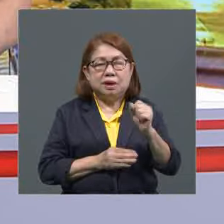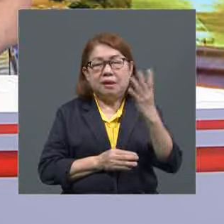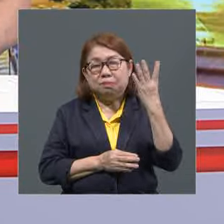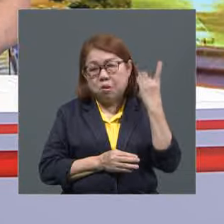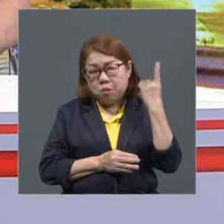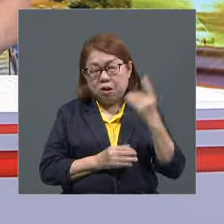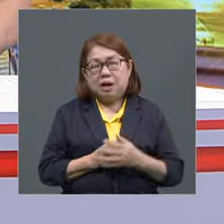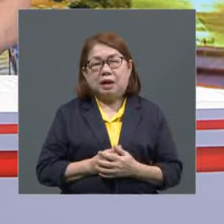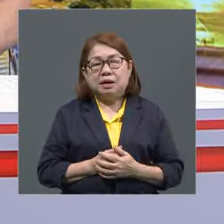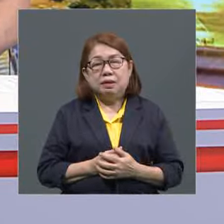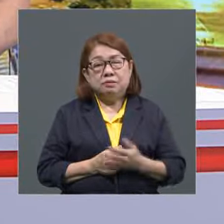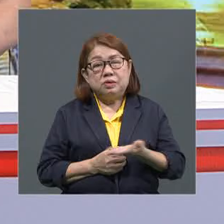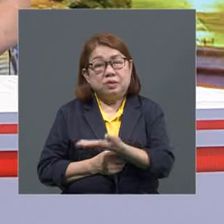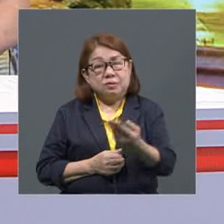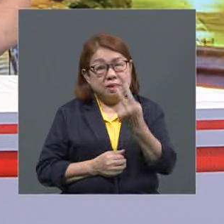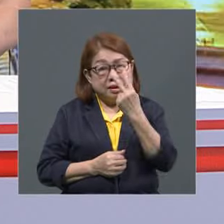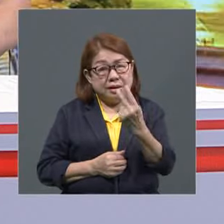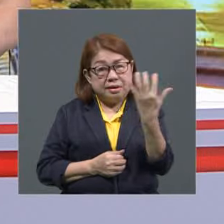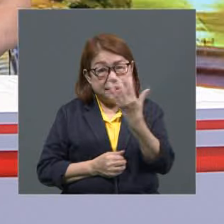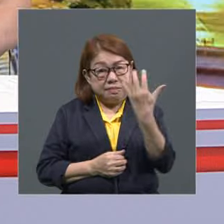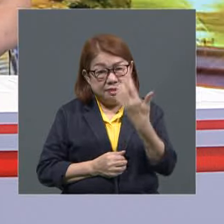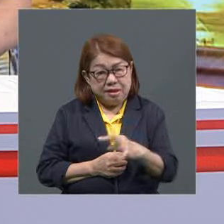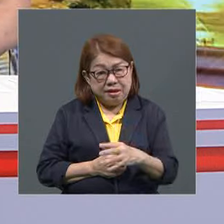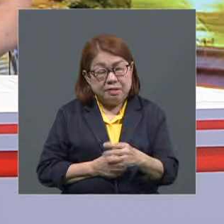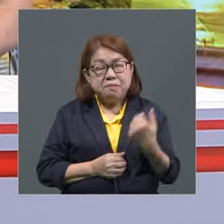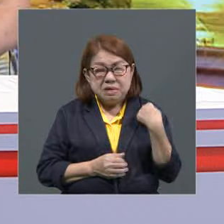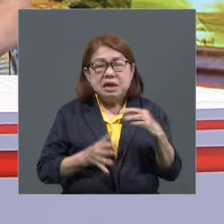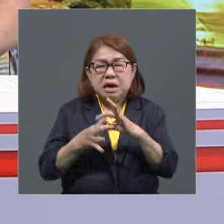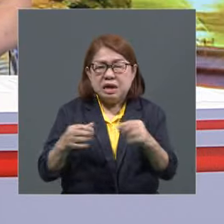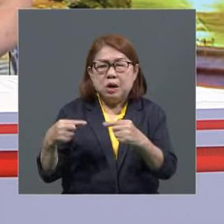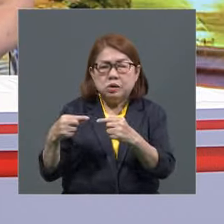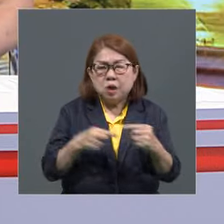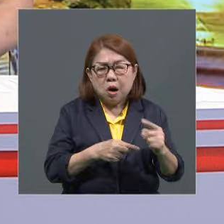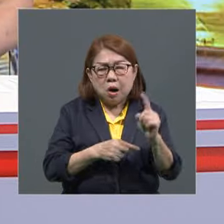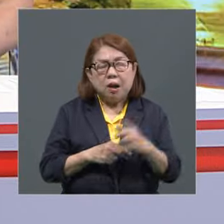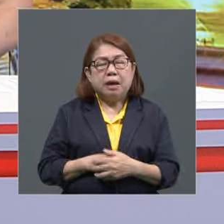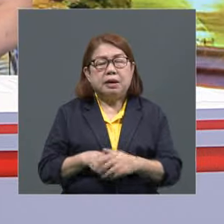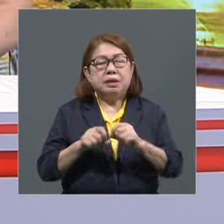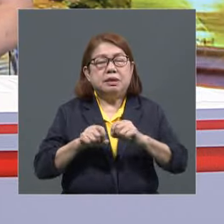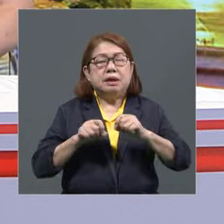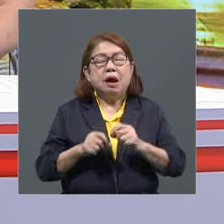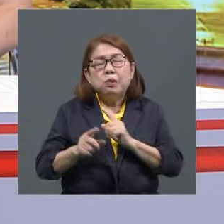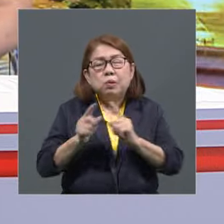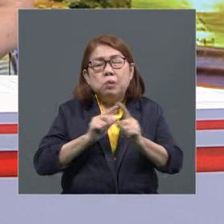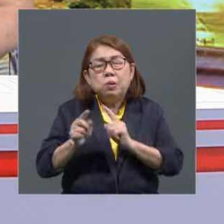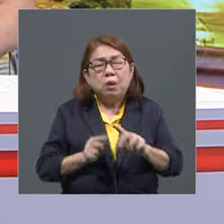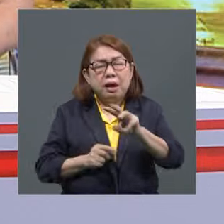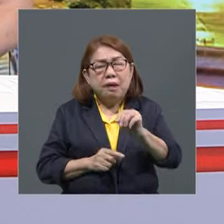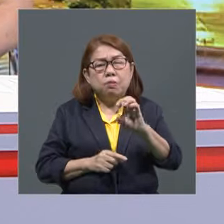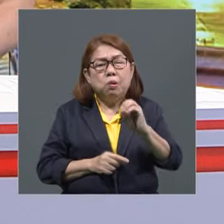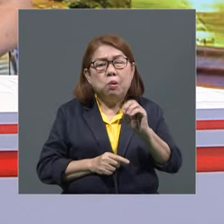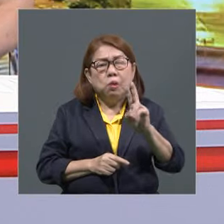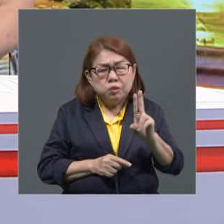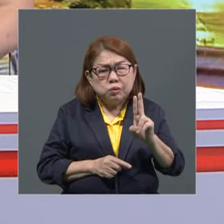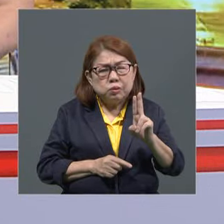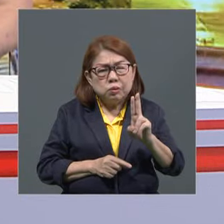คะหลายๆคนที่ได้ติดตามแล้วก็มีประเด็นที่ต่อเนื่องมาจนถึงวันนี้ก็คือเรื่องของ MOU มันยังอยู่อีกปะ